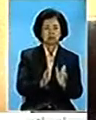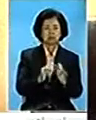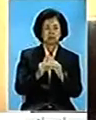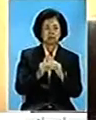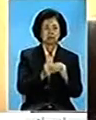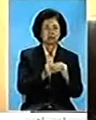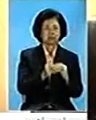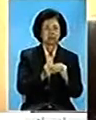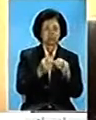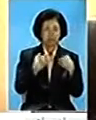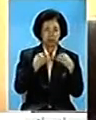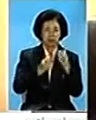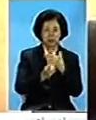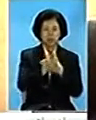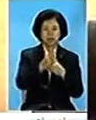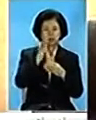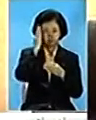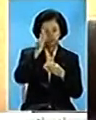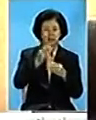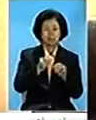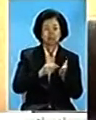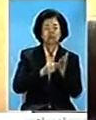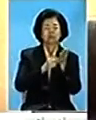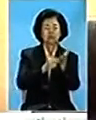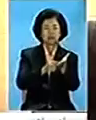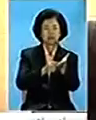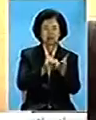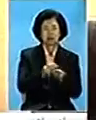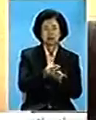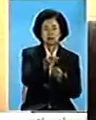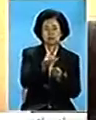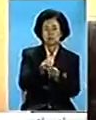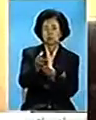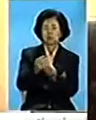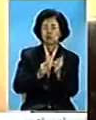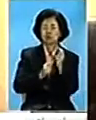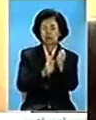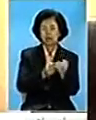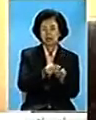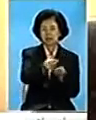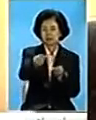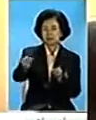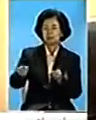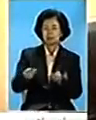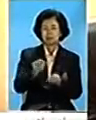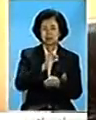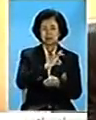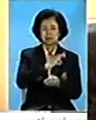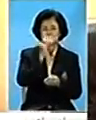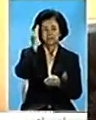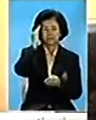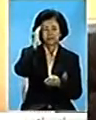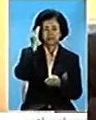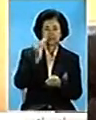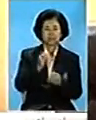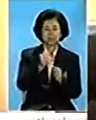ดิฉันถ้ามีโอกาสก็จะนำเสนอส่งตัวอย่างธรรมนูญดังกล่าวให้ท่านสมาชิกผู้มีเกียรติได้รับทราบการ